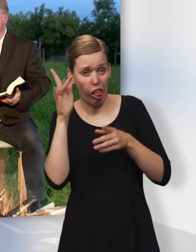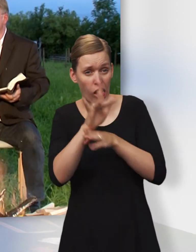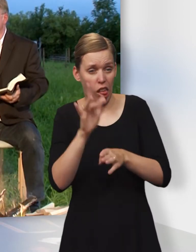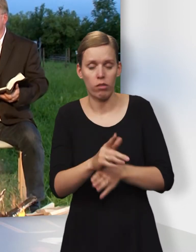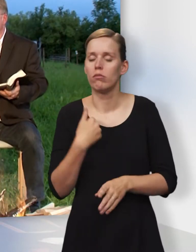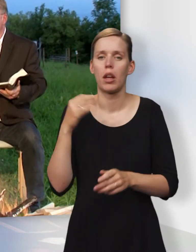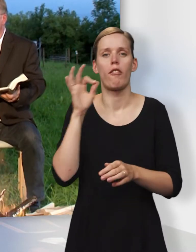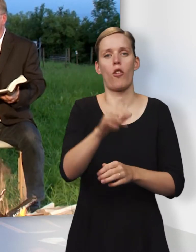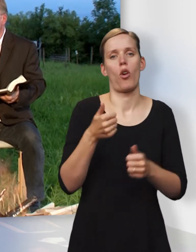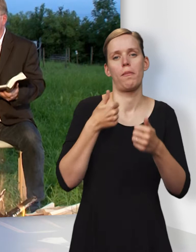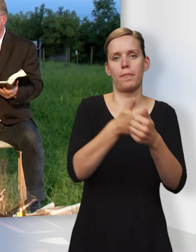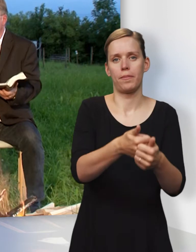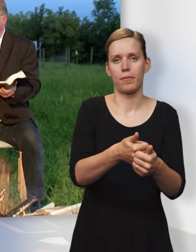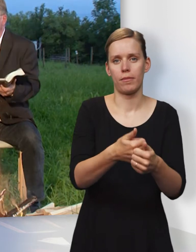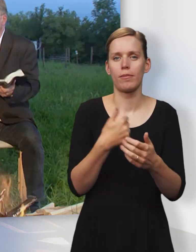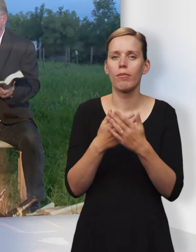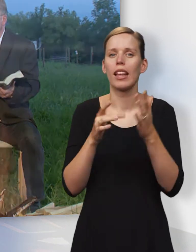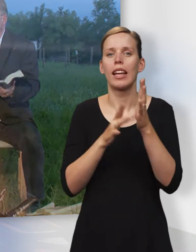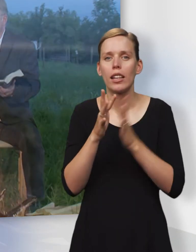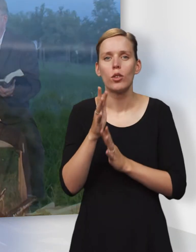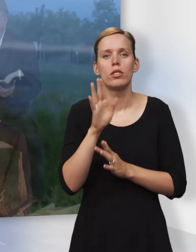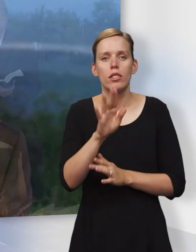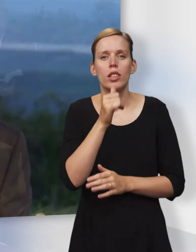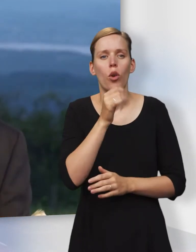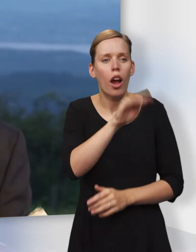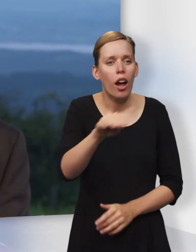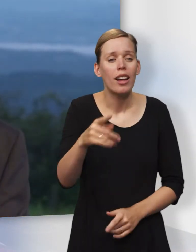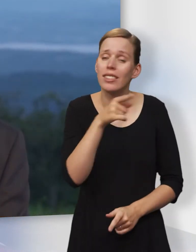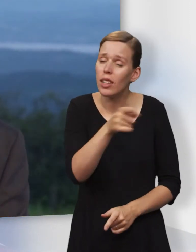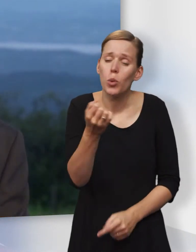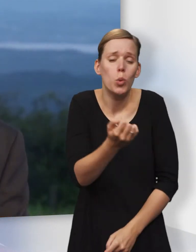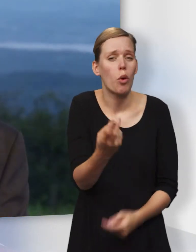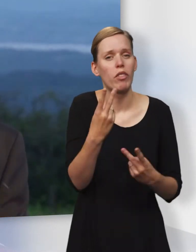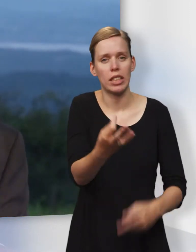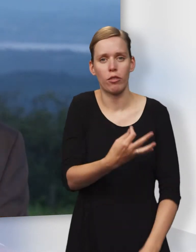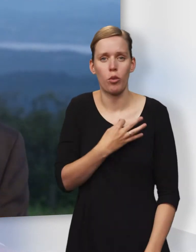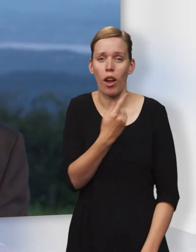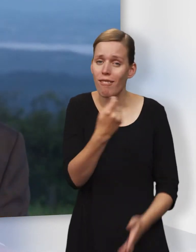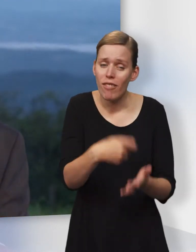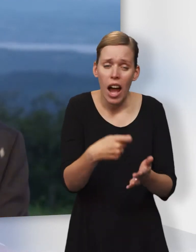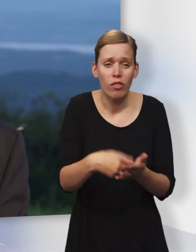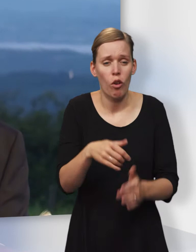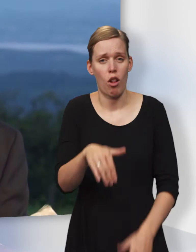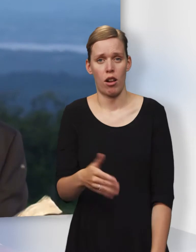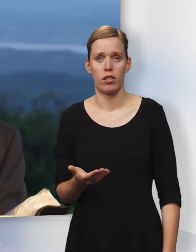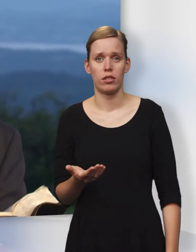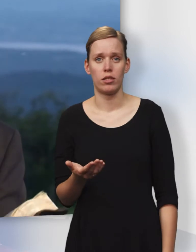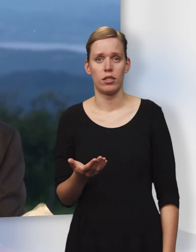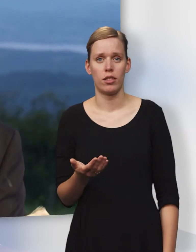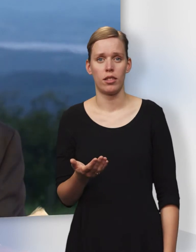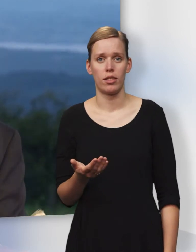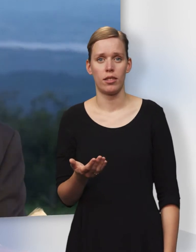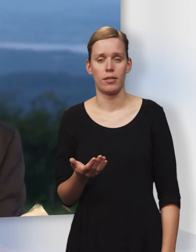macht seinen Jüngern deutlich, wie wichtig sie ihm sind, wie wertvoll sie ihm bleiben und dass er sie